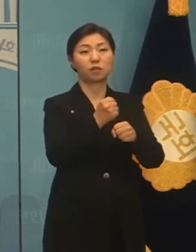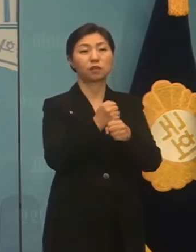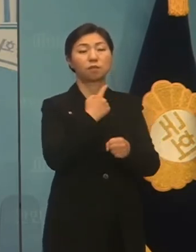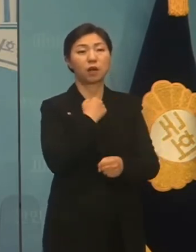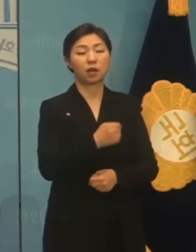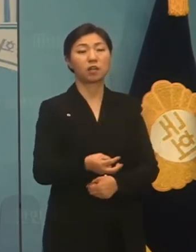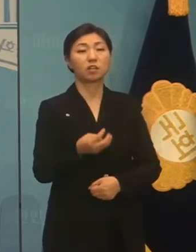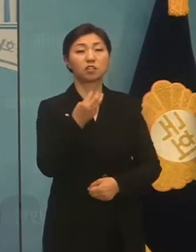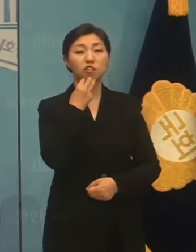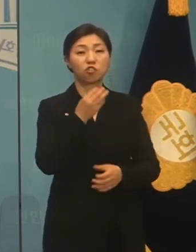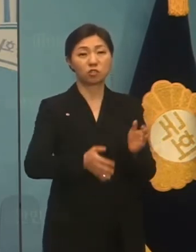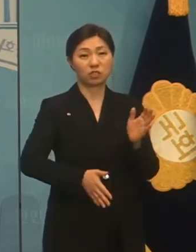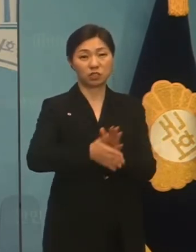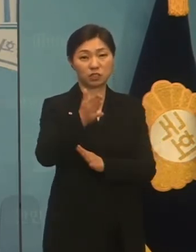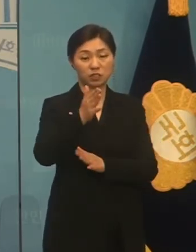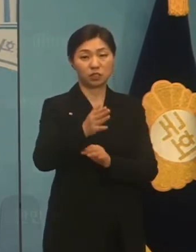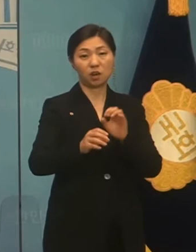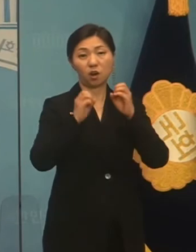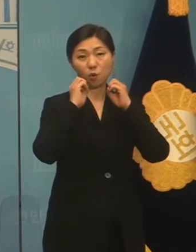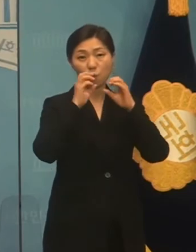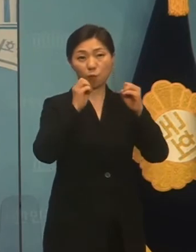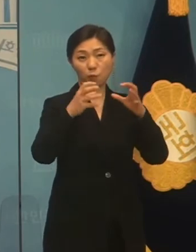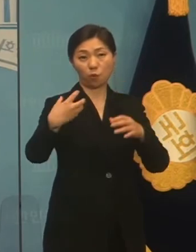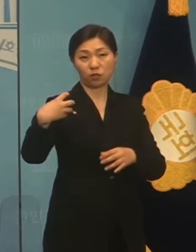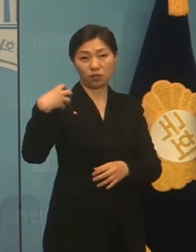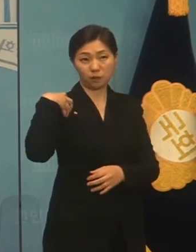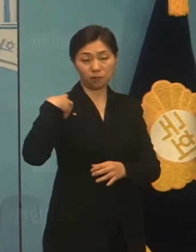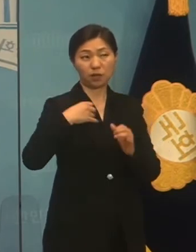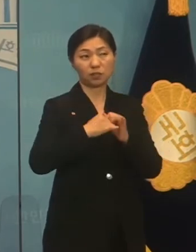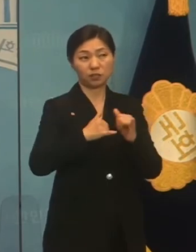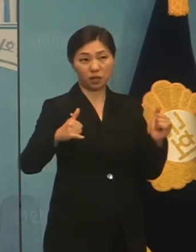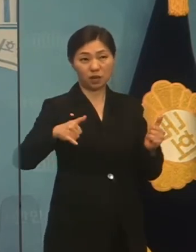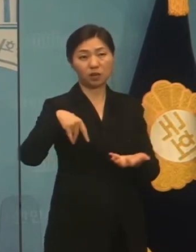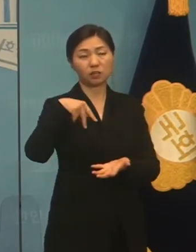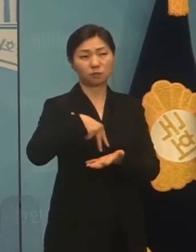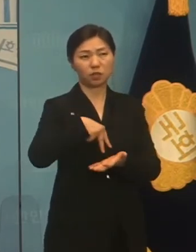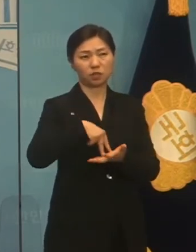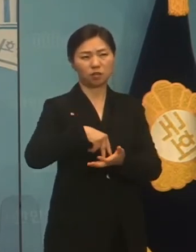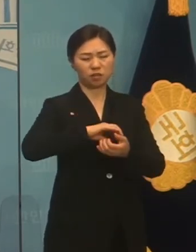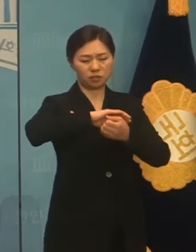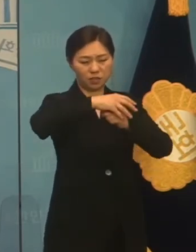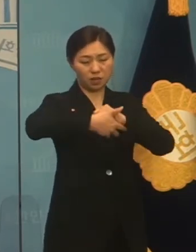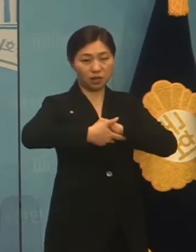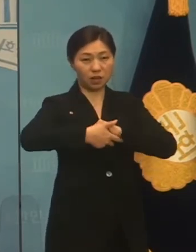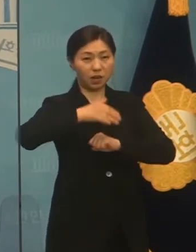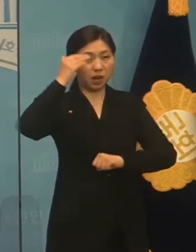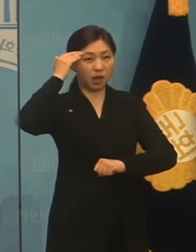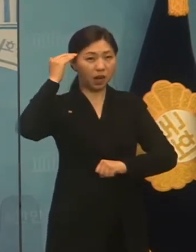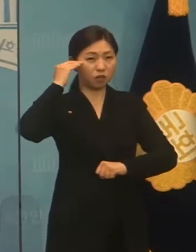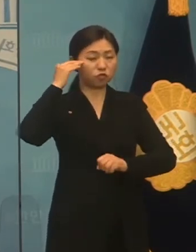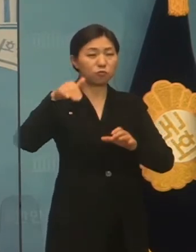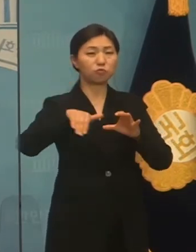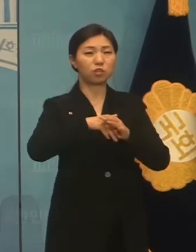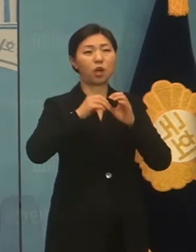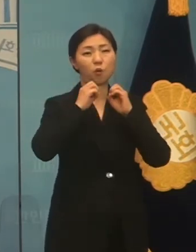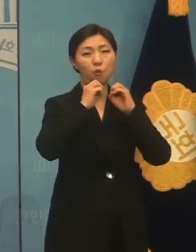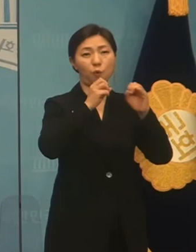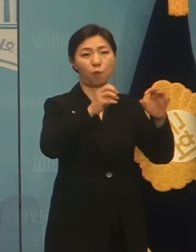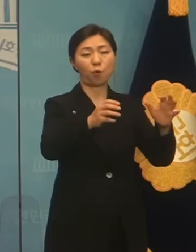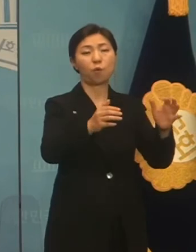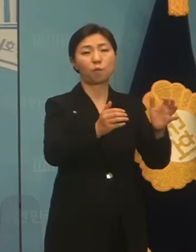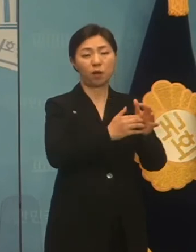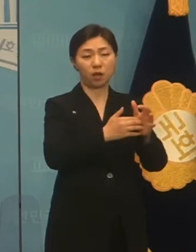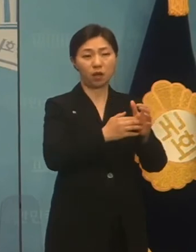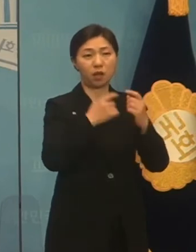서울시 마케팅 담당관으로 전 세계의 대한민국의 한류를 알리고 투자와 관광객을